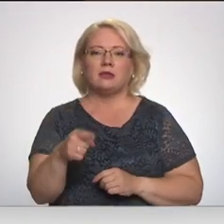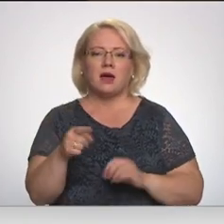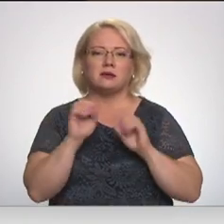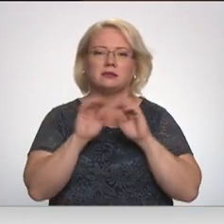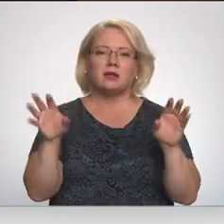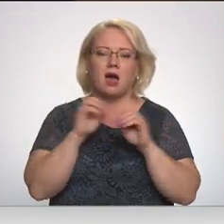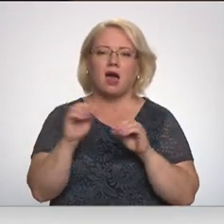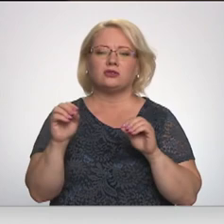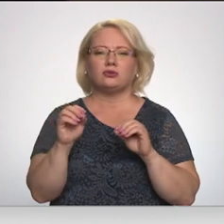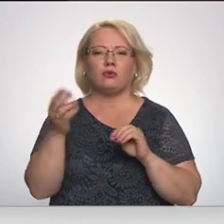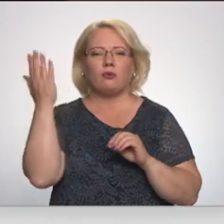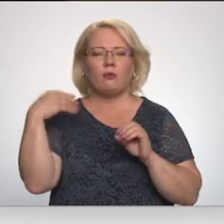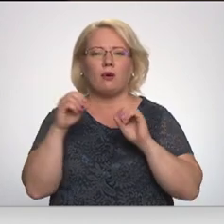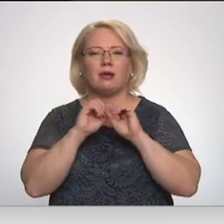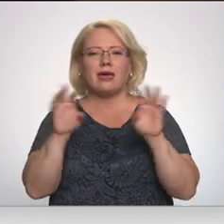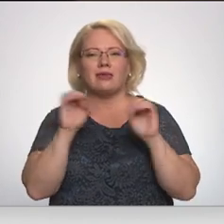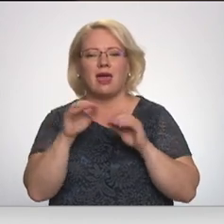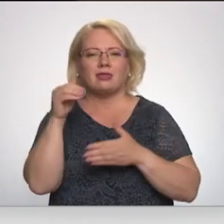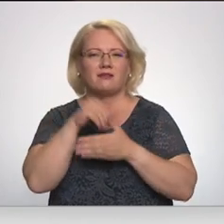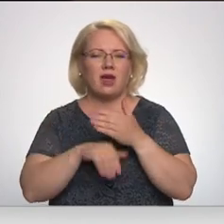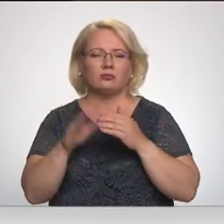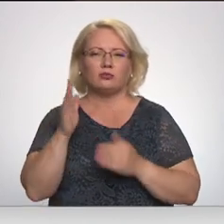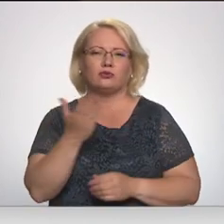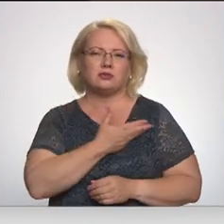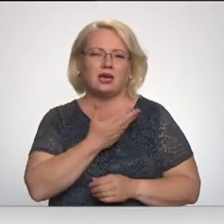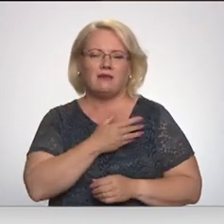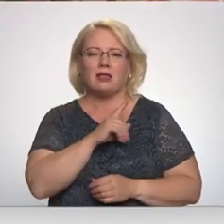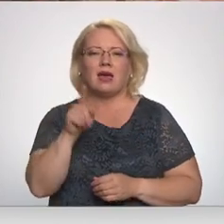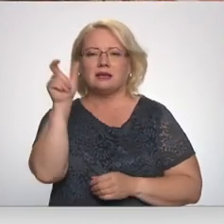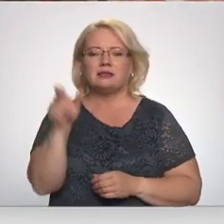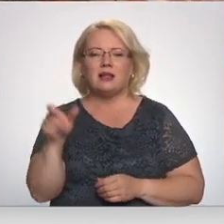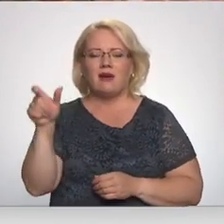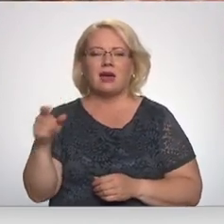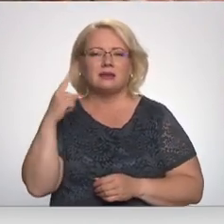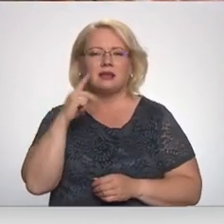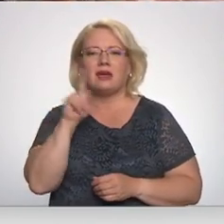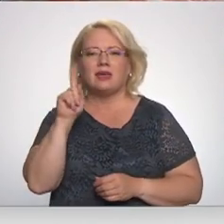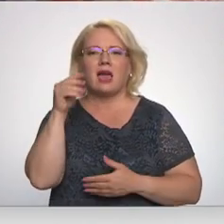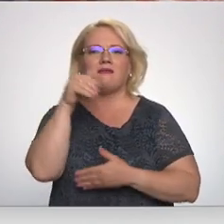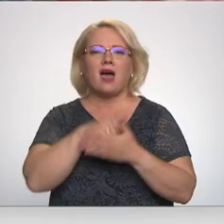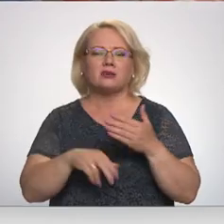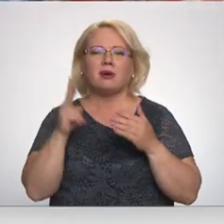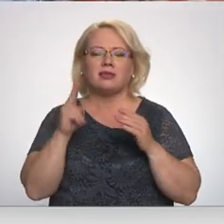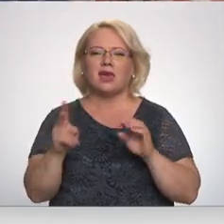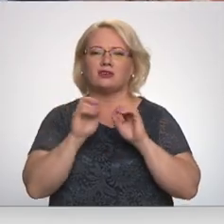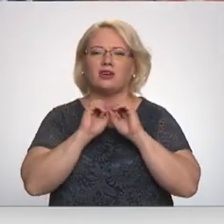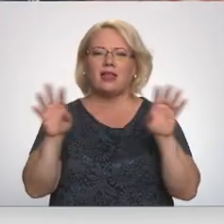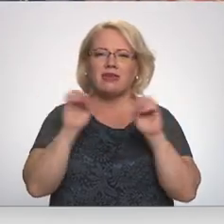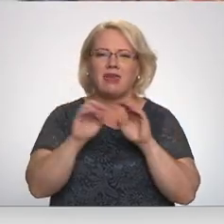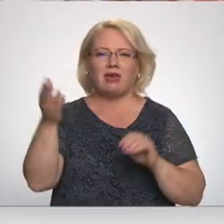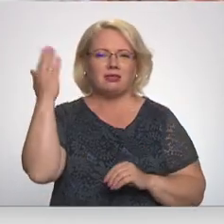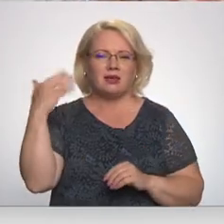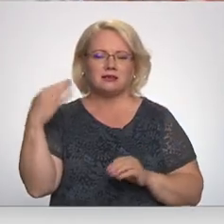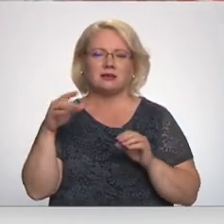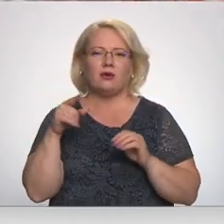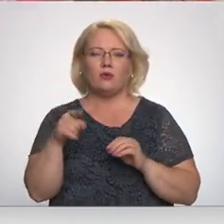ir dzīvas un lai viņas cilvēki dzird nevis tikai vēsturiskos faktus, bet arī tieši leģendas un teikas un